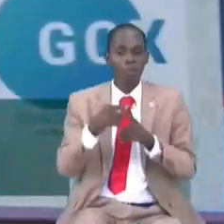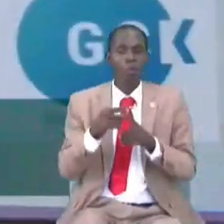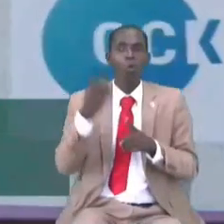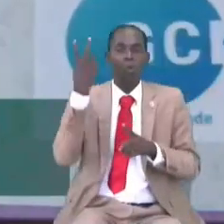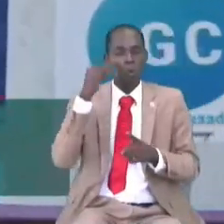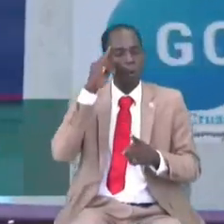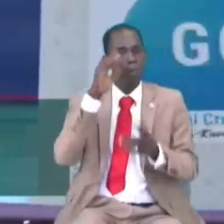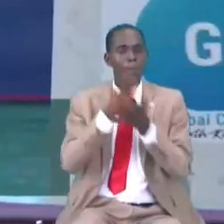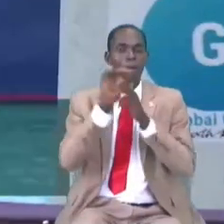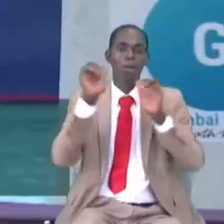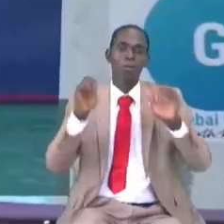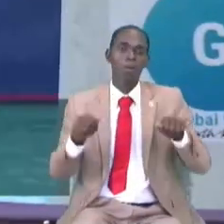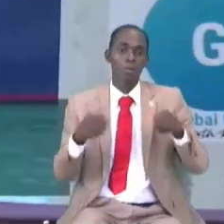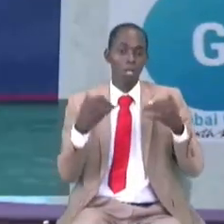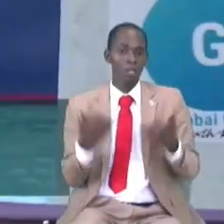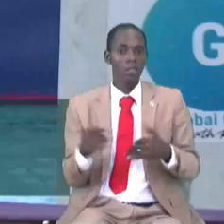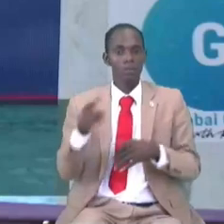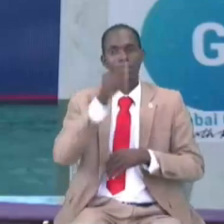pas possible. Quand quelqu'un te parle,